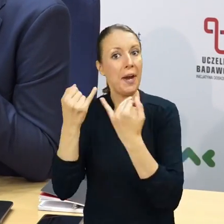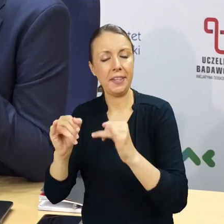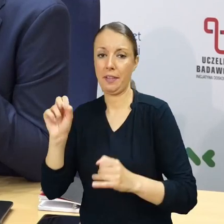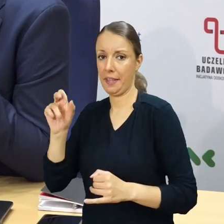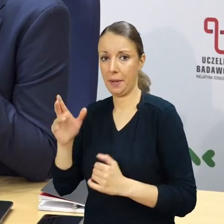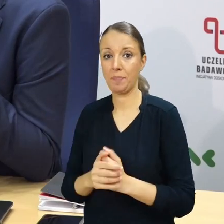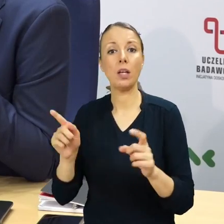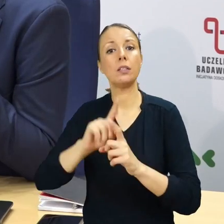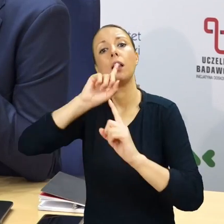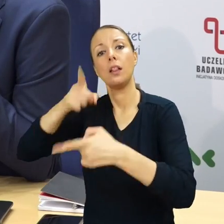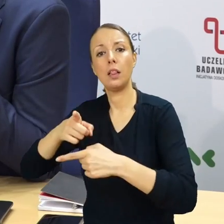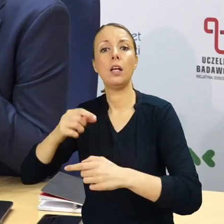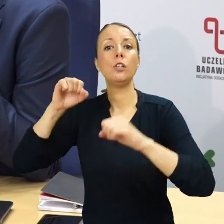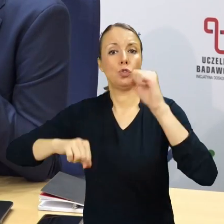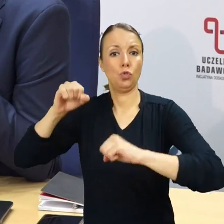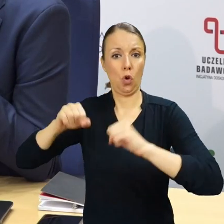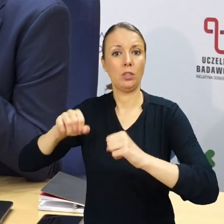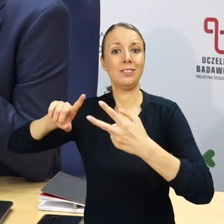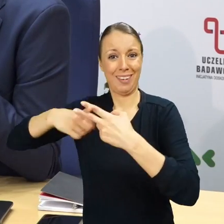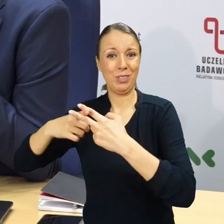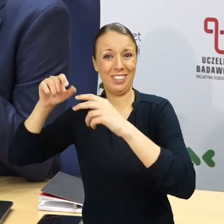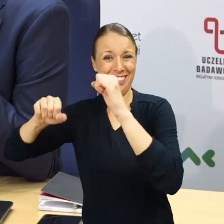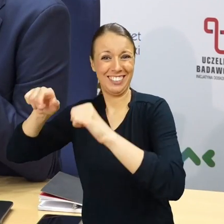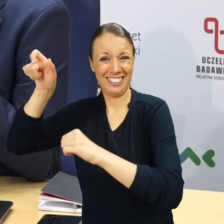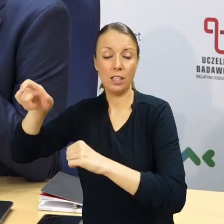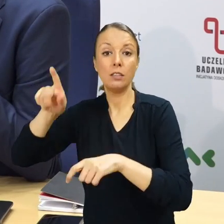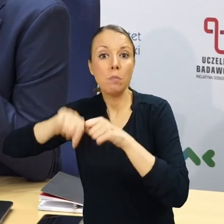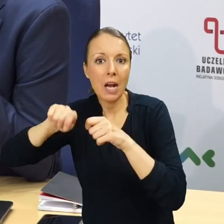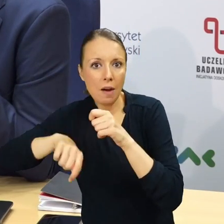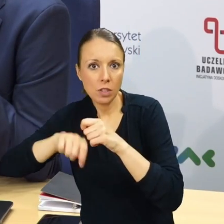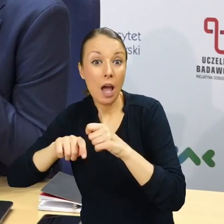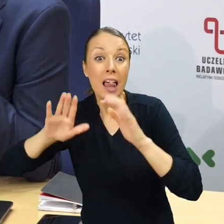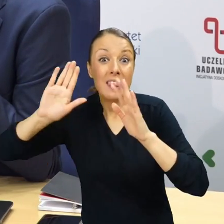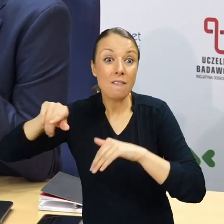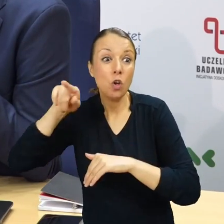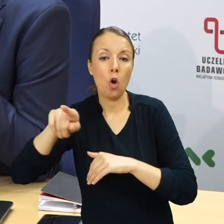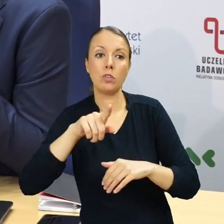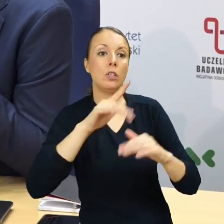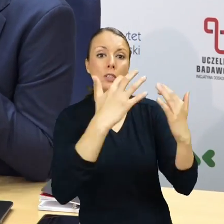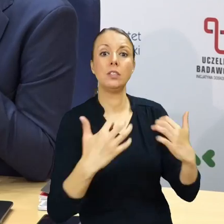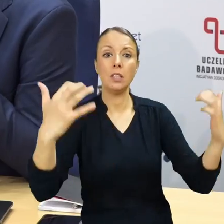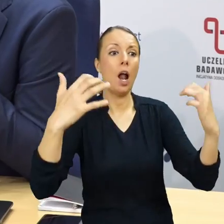sądu administracyjnemu badać to zagadnienie w sytuacji, w której on nawet nie spotka się na sali sądowej z funkcjonariuszem,